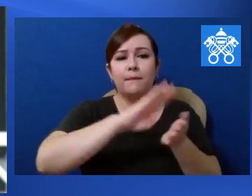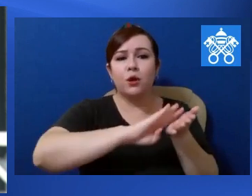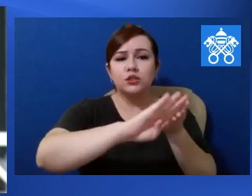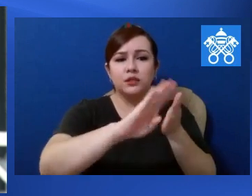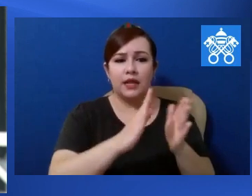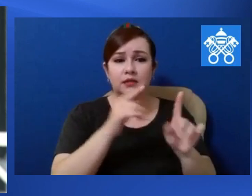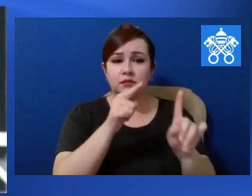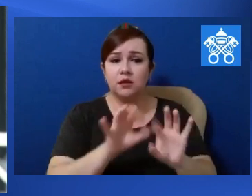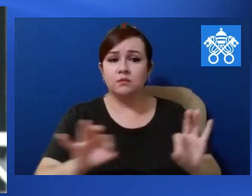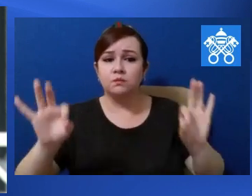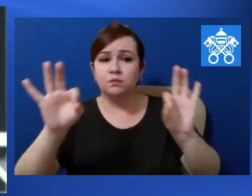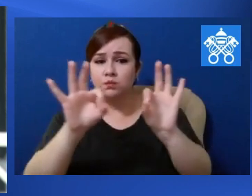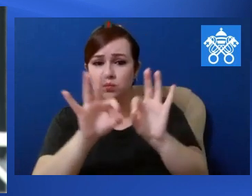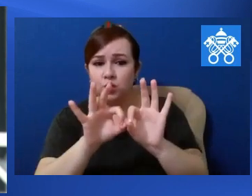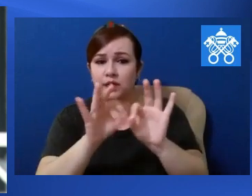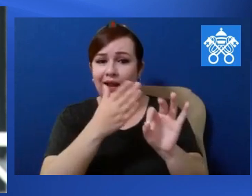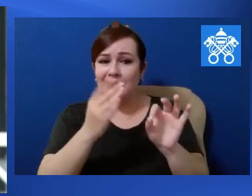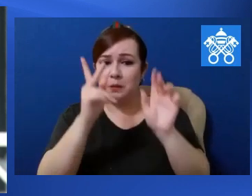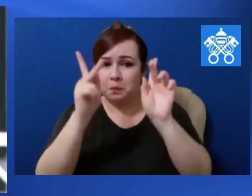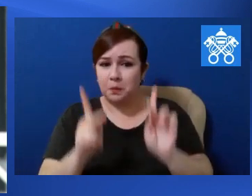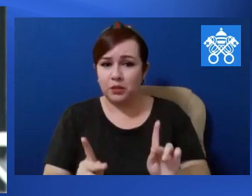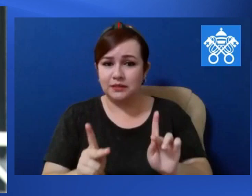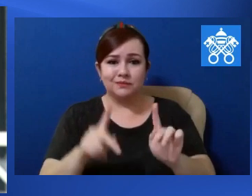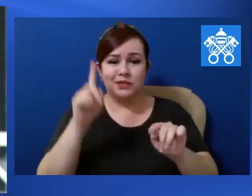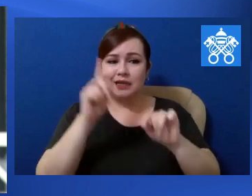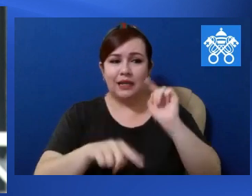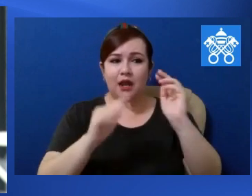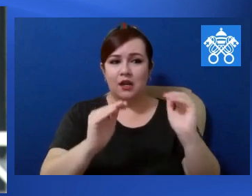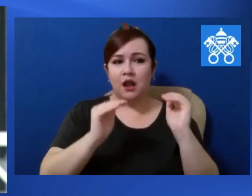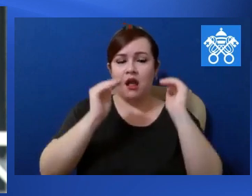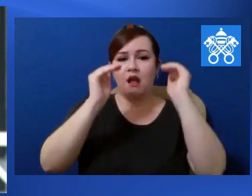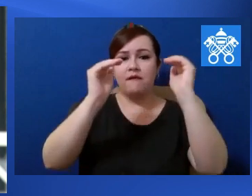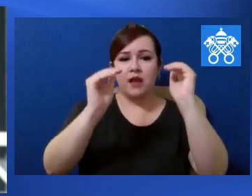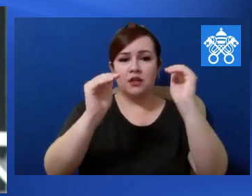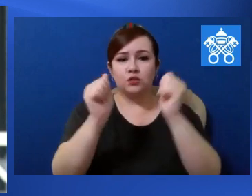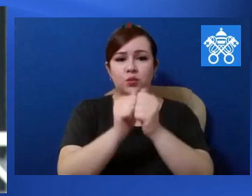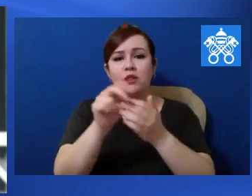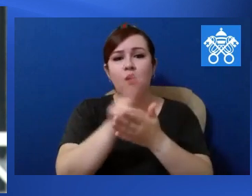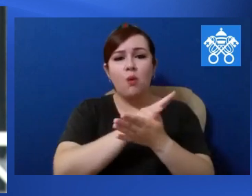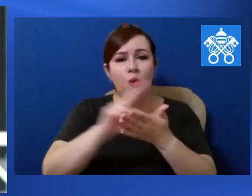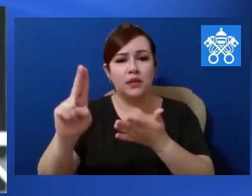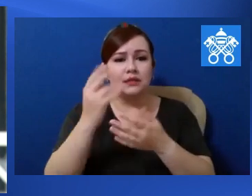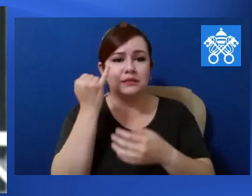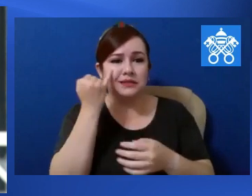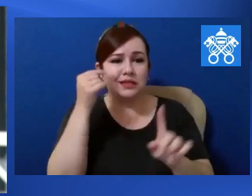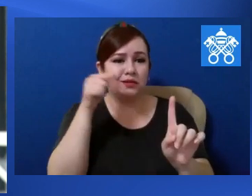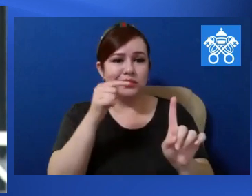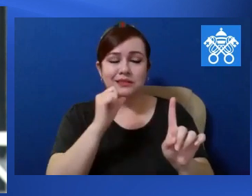anche a loro, di un modo o di un altro. Ma sono la presenza del